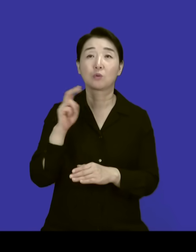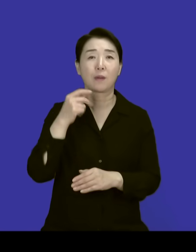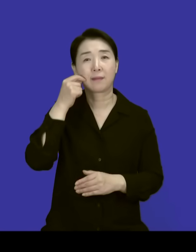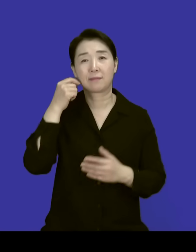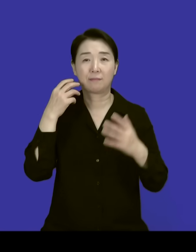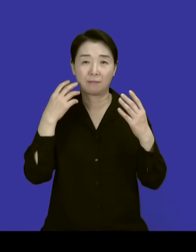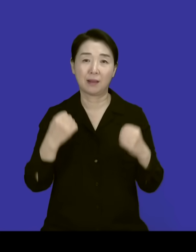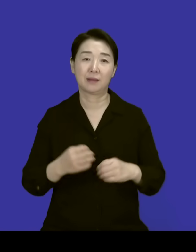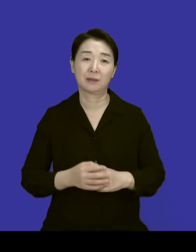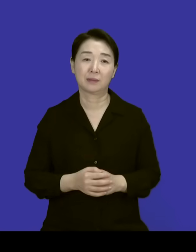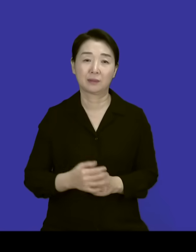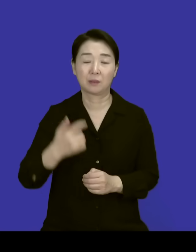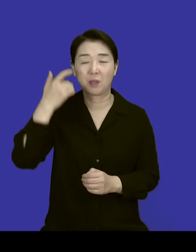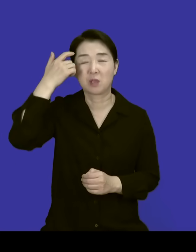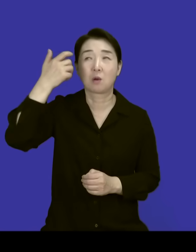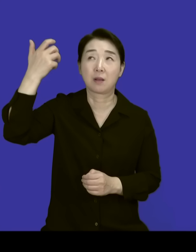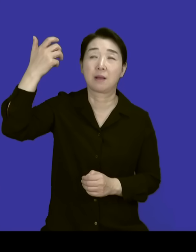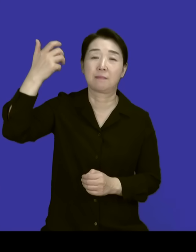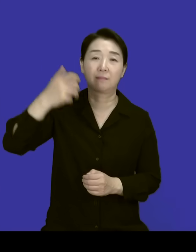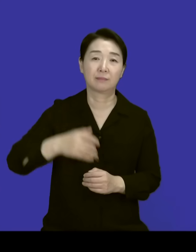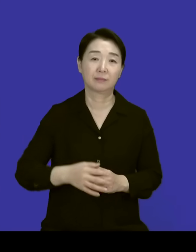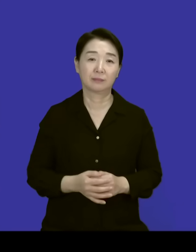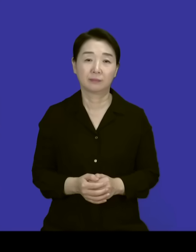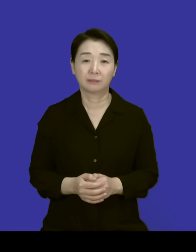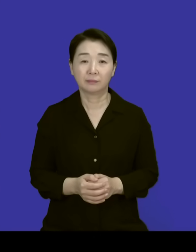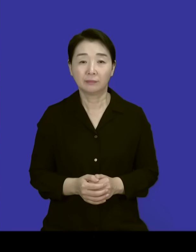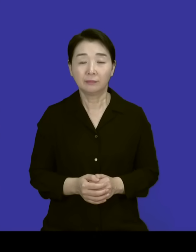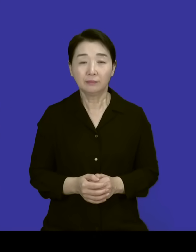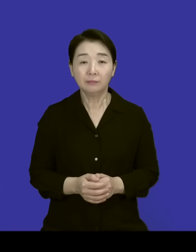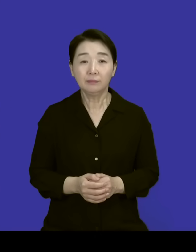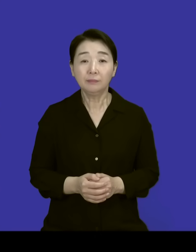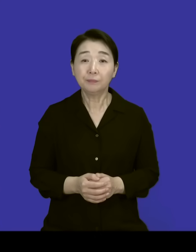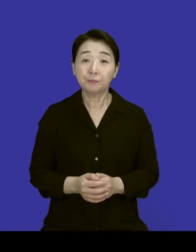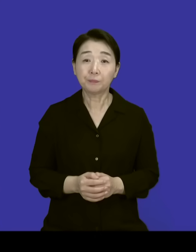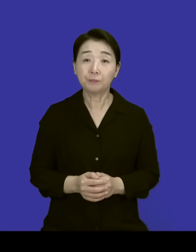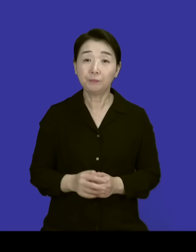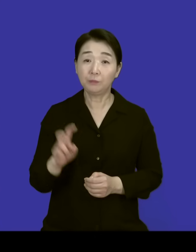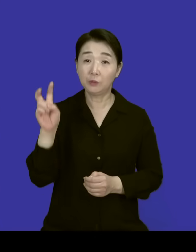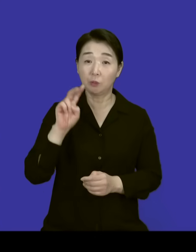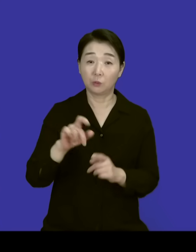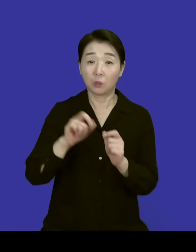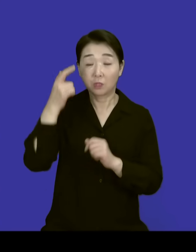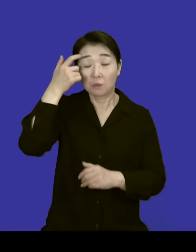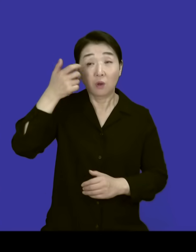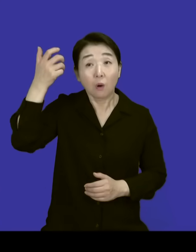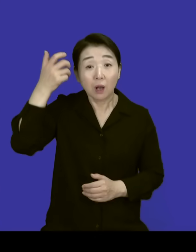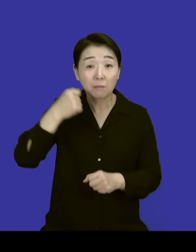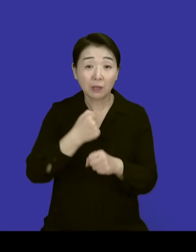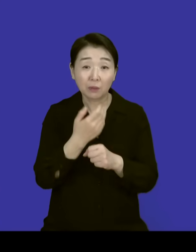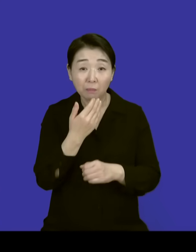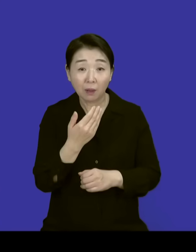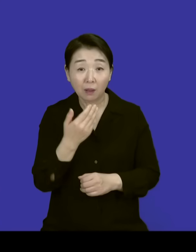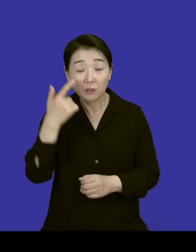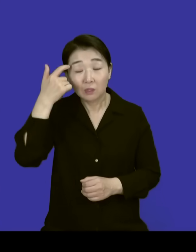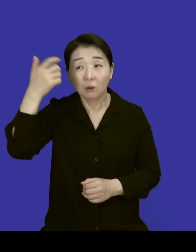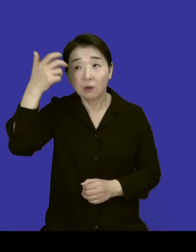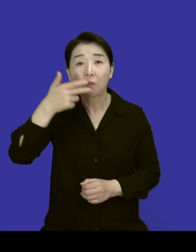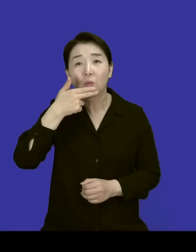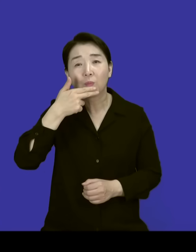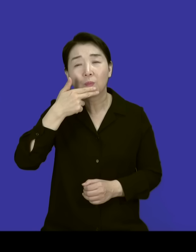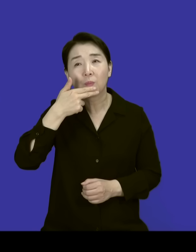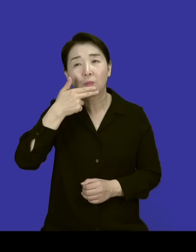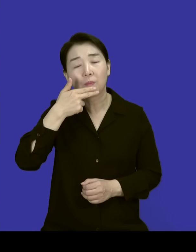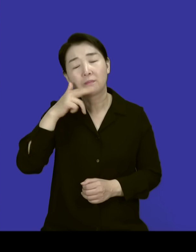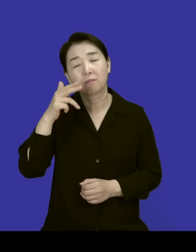나고 영감이죠, 진짜로 영감. 그 많은 노래 다 거의 영감으로 많이 하셨어요. 그럼 영감이 아니면 어떻게 이건 다 만들어요? 영감이에요. 영감을 아니면 어떻게